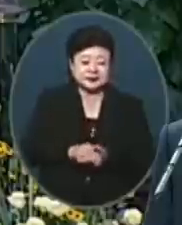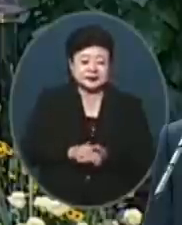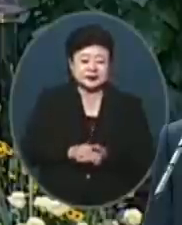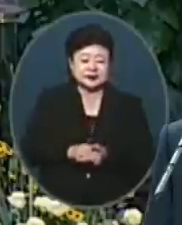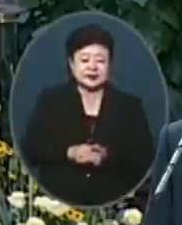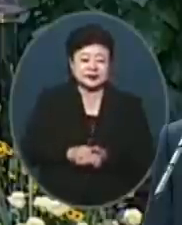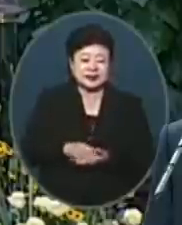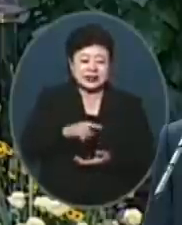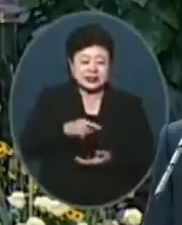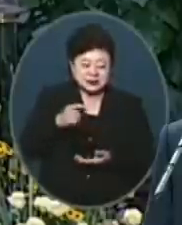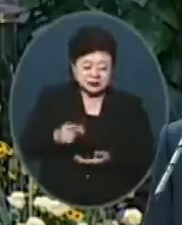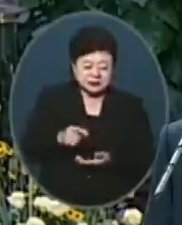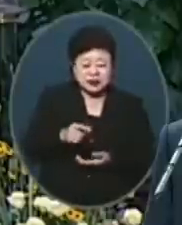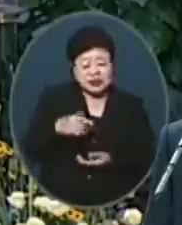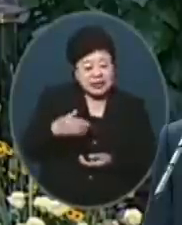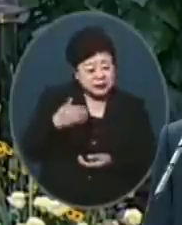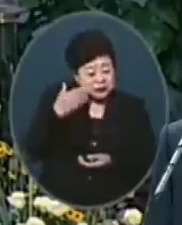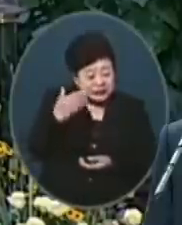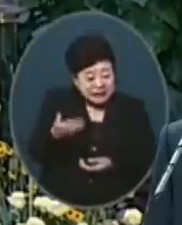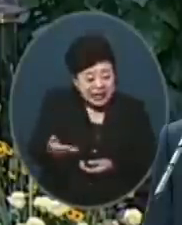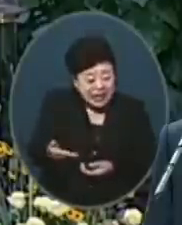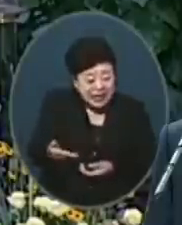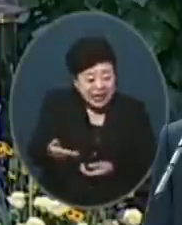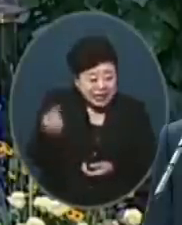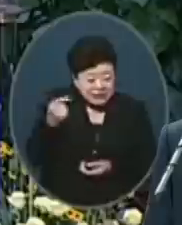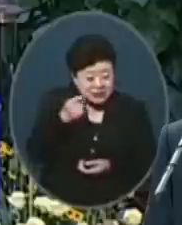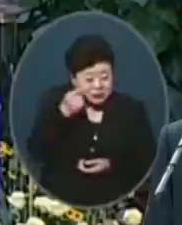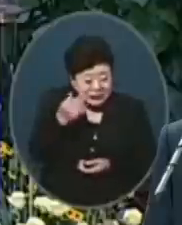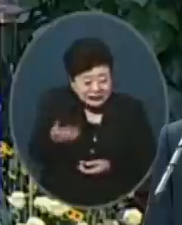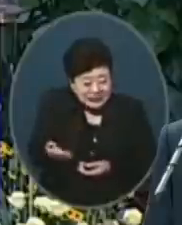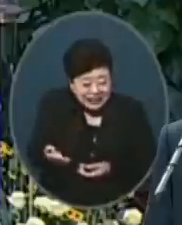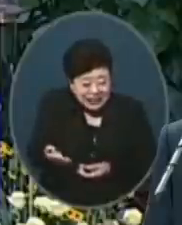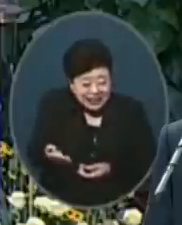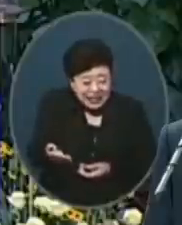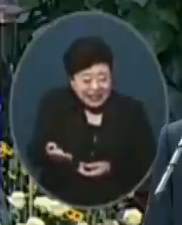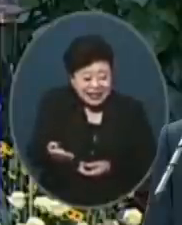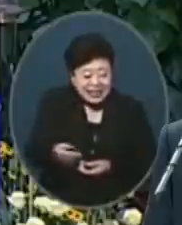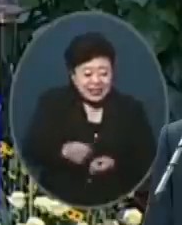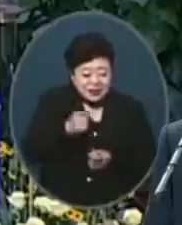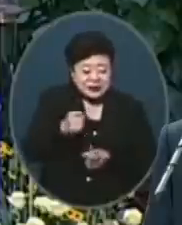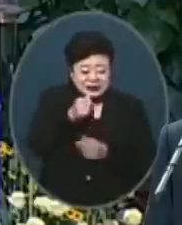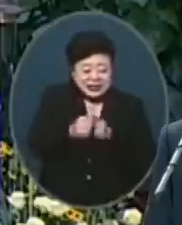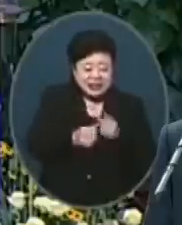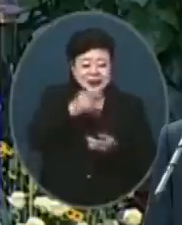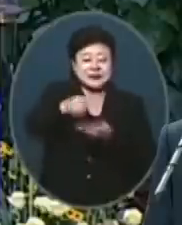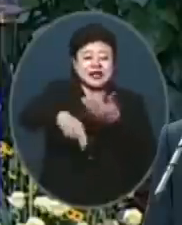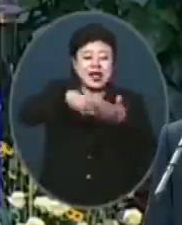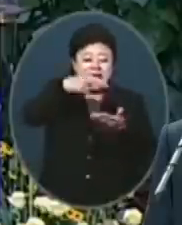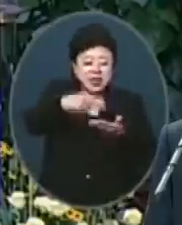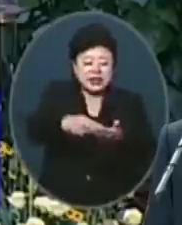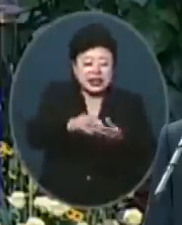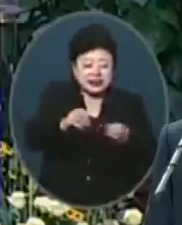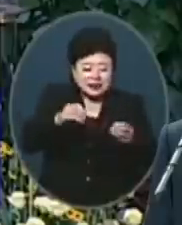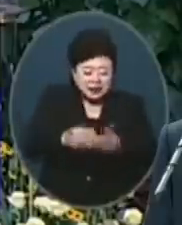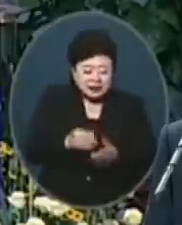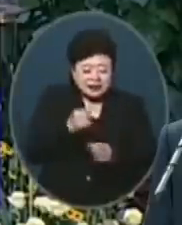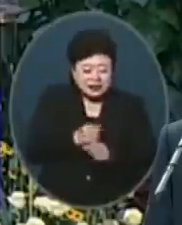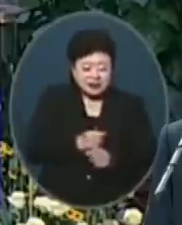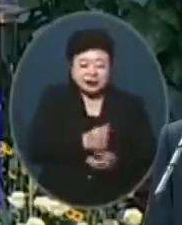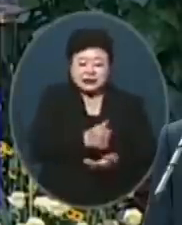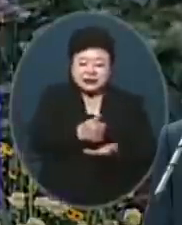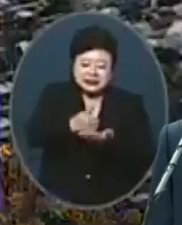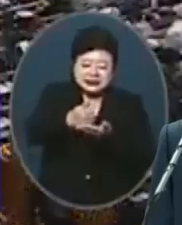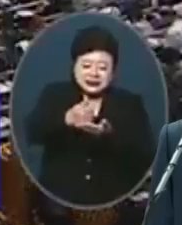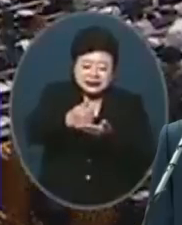용기야 너는 알지 못하였느냐 듣지 못하였느냐 영원하신 하나님 야훼 땅끝까지 창조하신